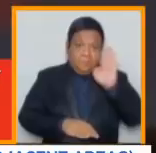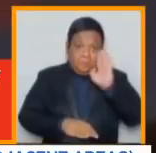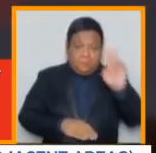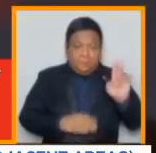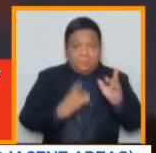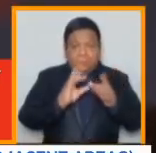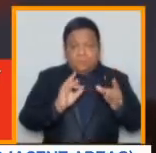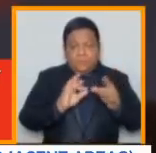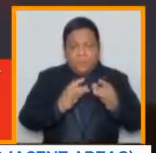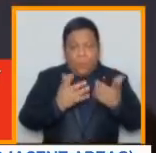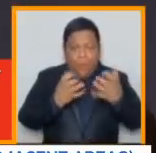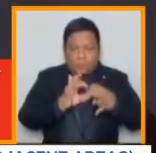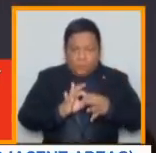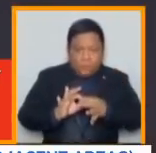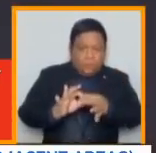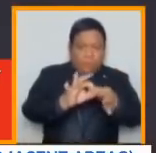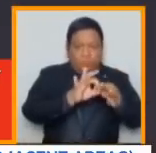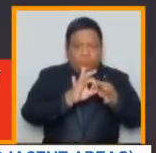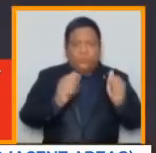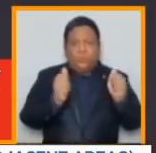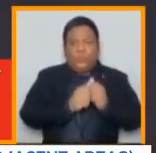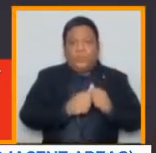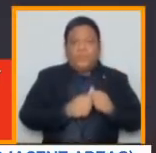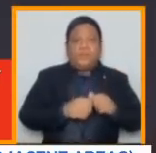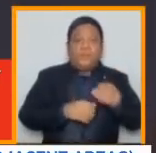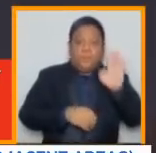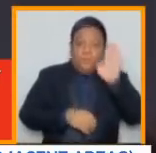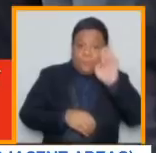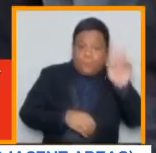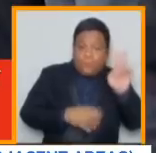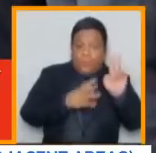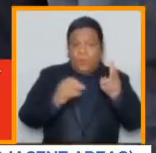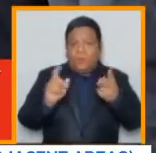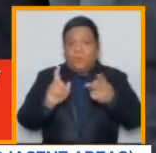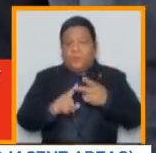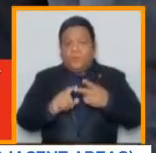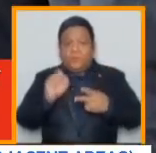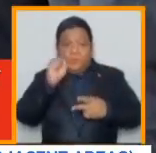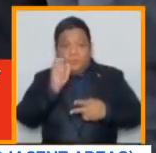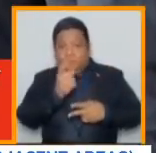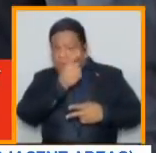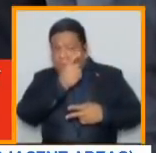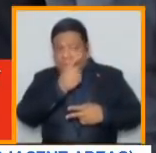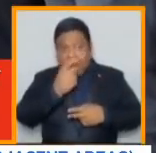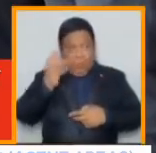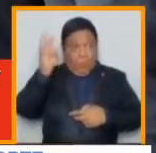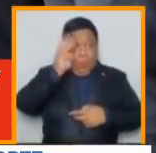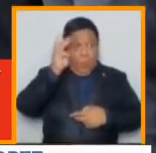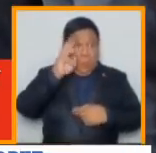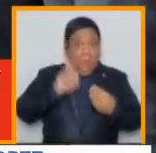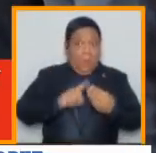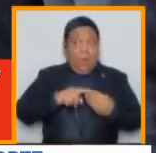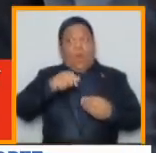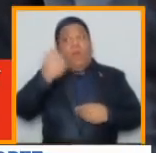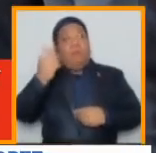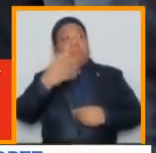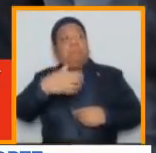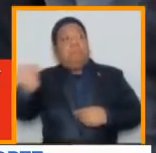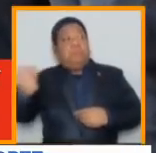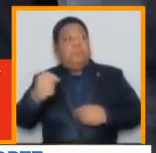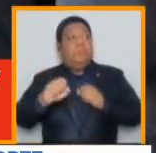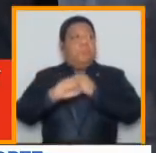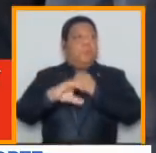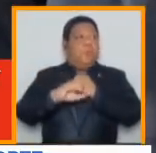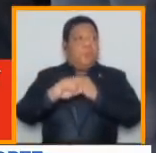ng tambalang Bongbong Sara. Hindi raw sila nababahala kung may ibang puwersa mang nagsusulong ng tambalang Senador